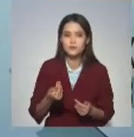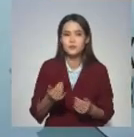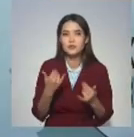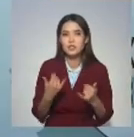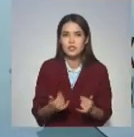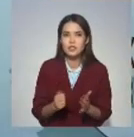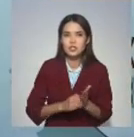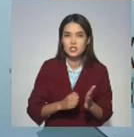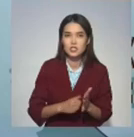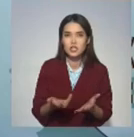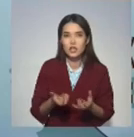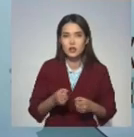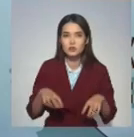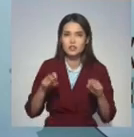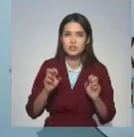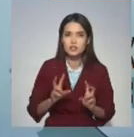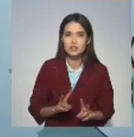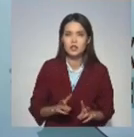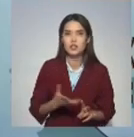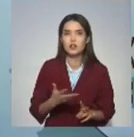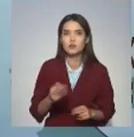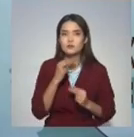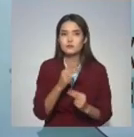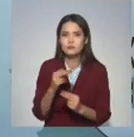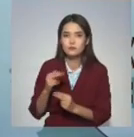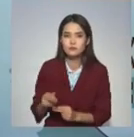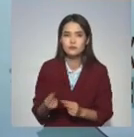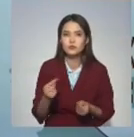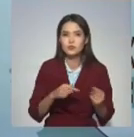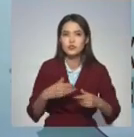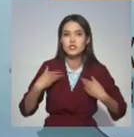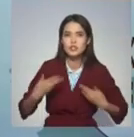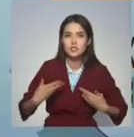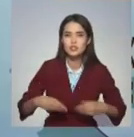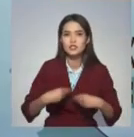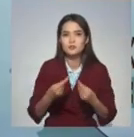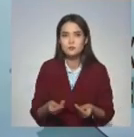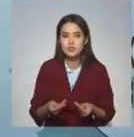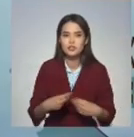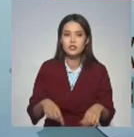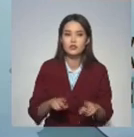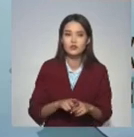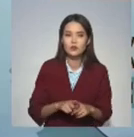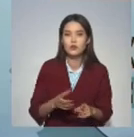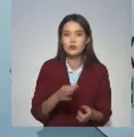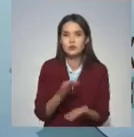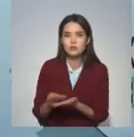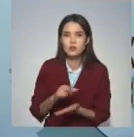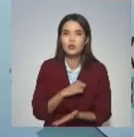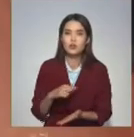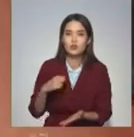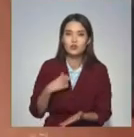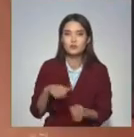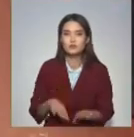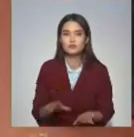қалмаймыз. Ауылдарға арнайы көліктермен ауыл жастарын қабылдап кеңес беретін боламыз. Өйткені ауылдың жастарында да өздерін қордаланған мәселелері